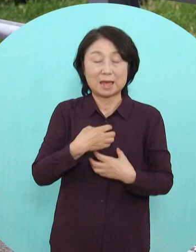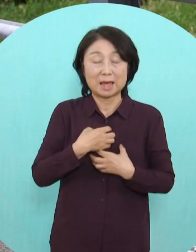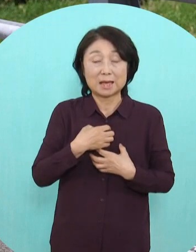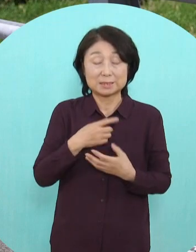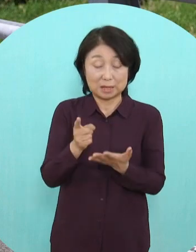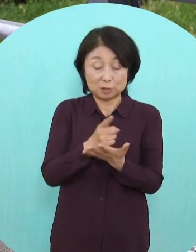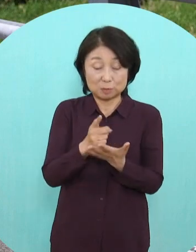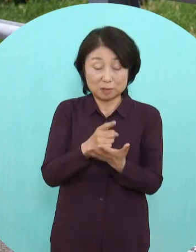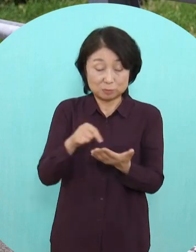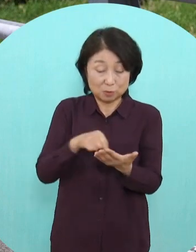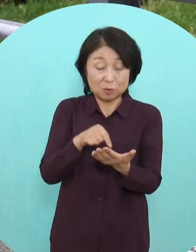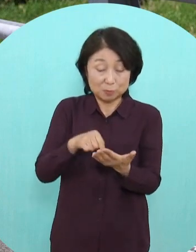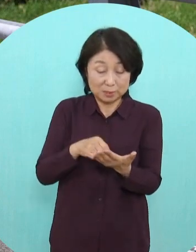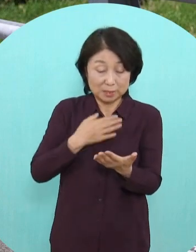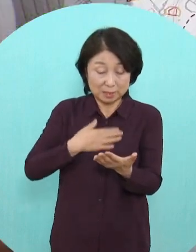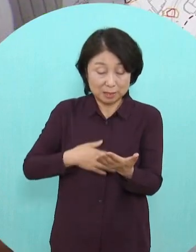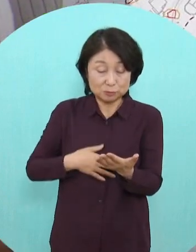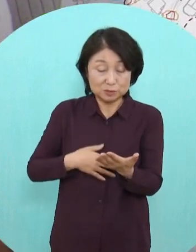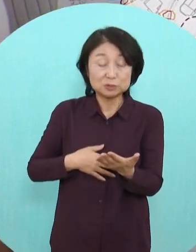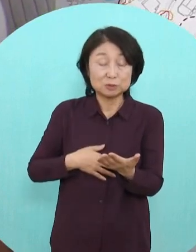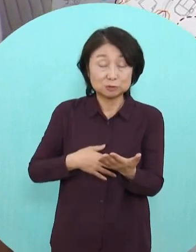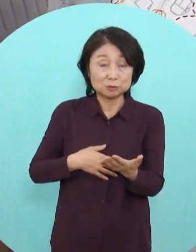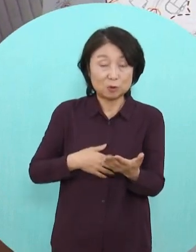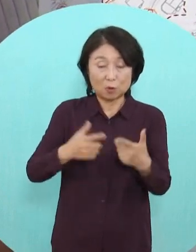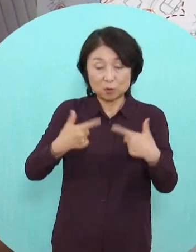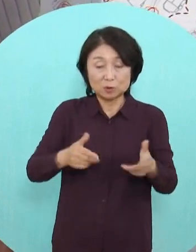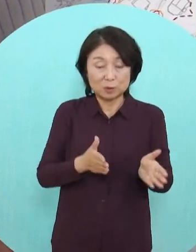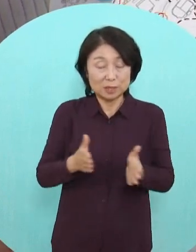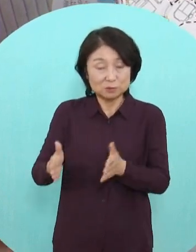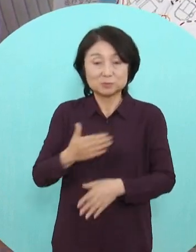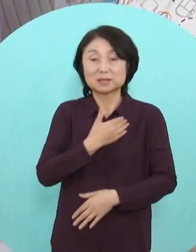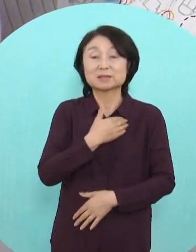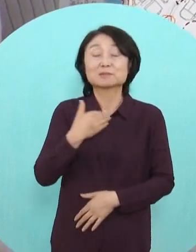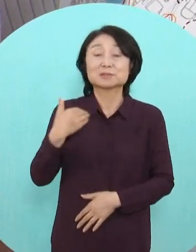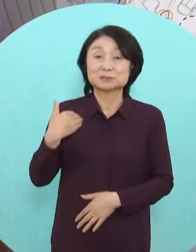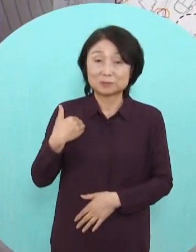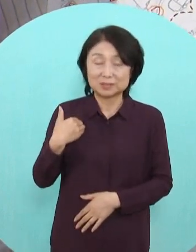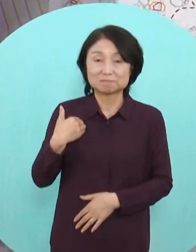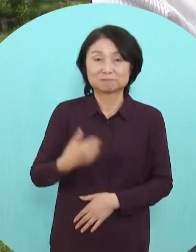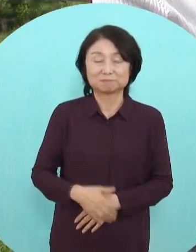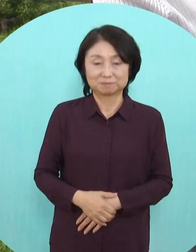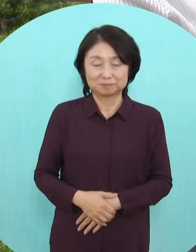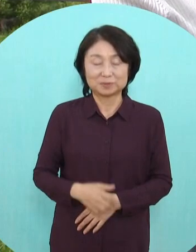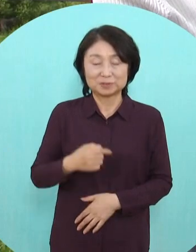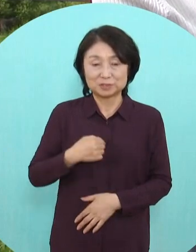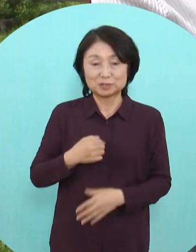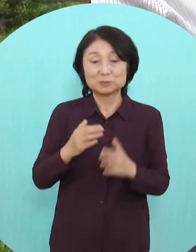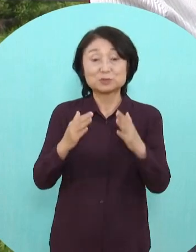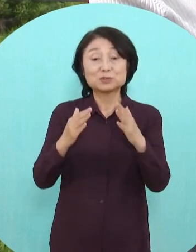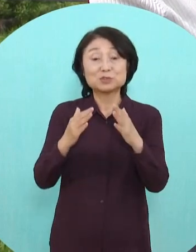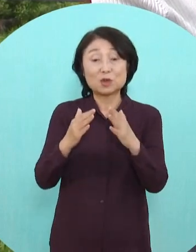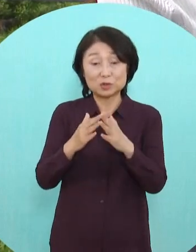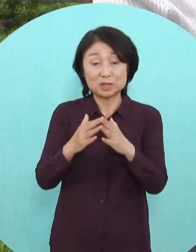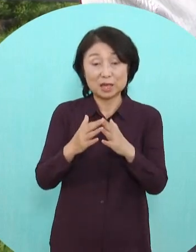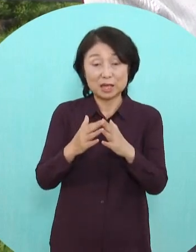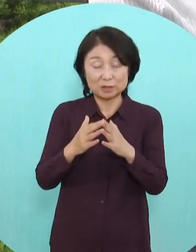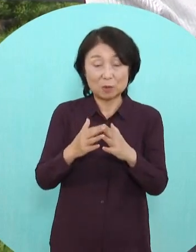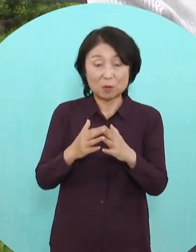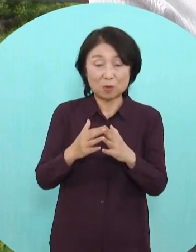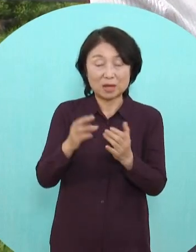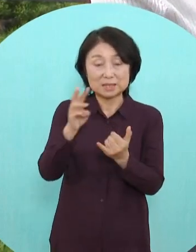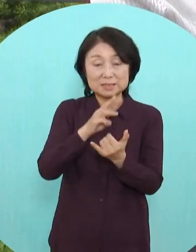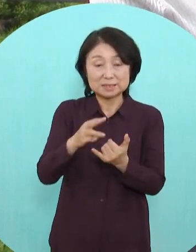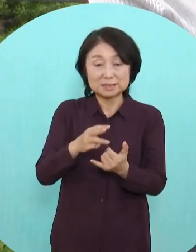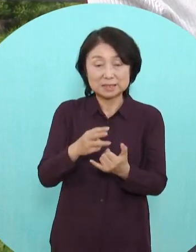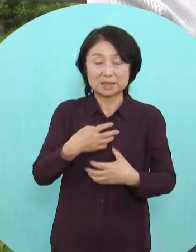ードマップを見て確認しておくと日頃から備えもできますよね。 そうですね、やっぱり自分の家の災害リスクというのを知